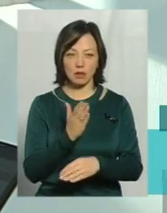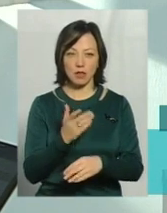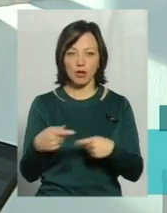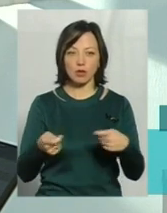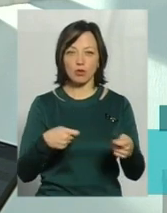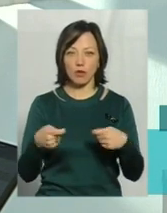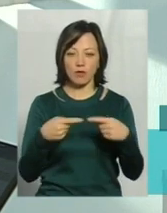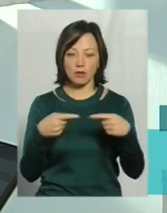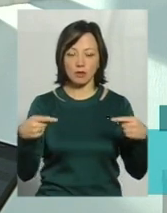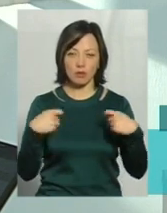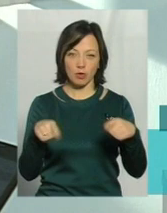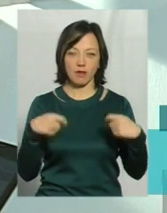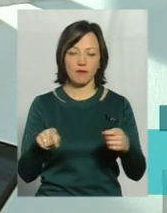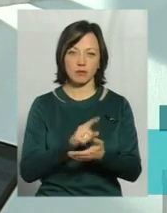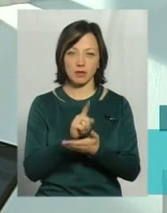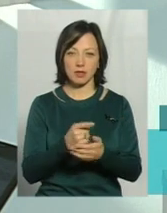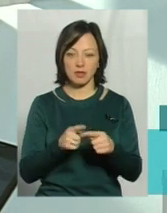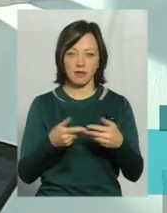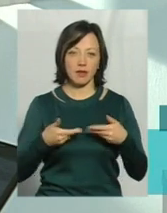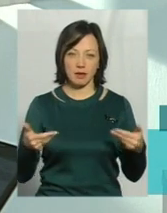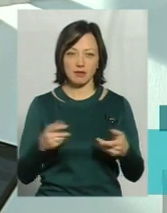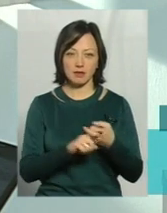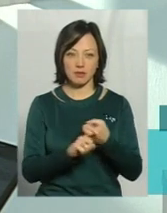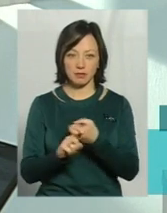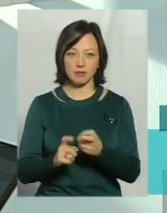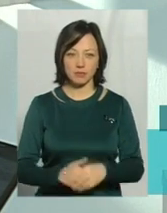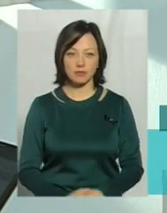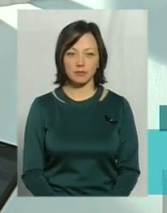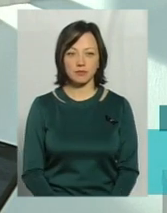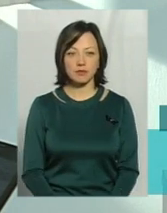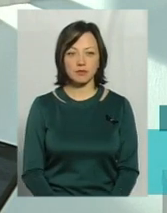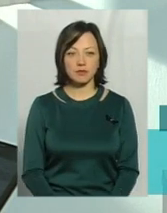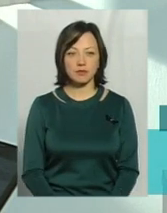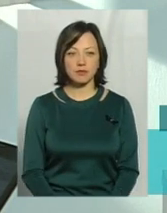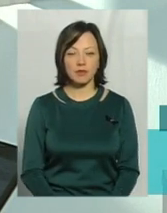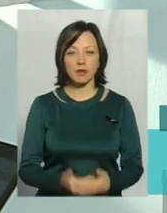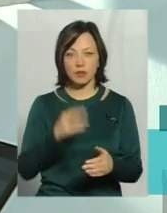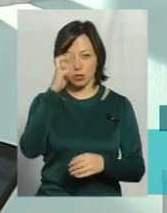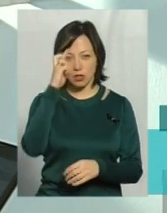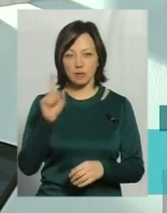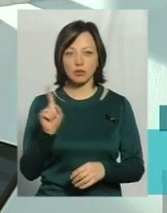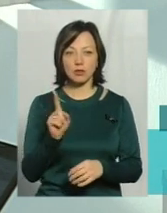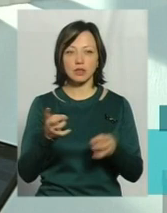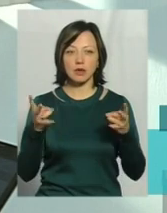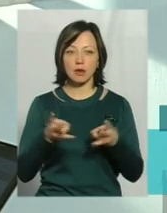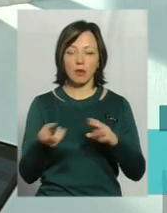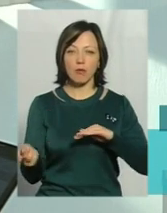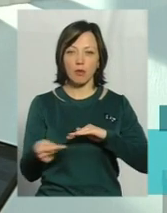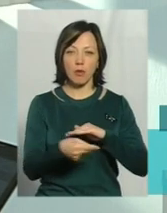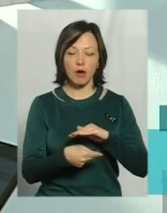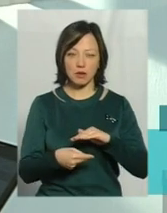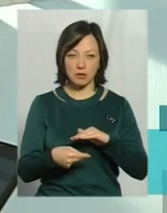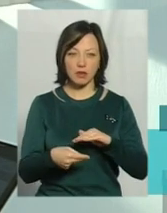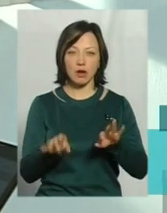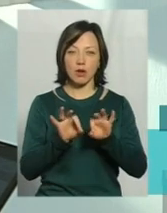торгова сітка обов'язково їх буде продавати. Тобто це від нас залежить, насправді? Ну, частково від нас. Від держави залежить що? Треба пропаганда, так?